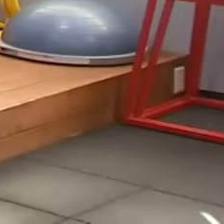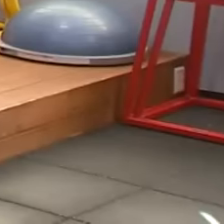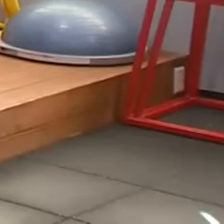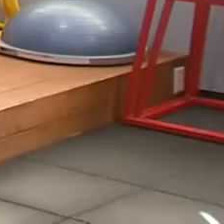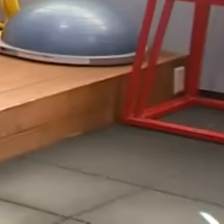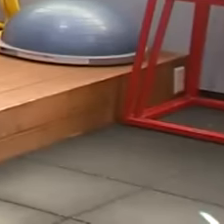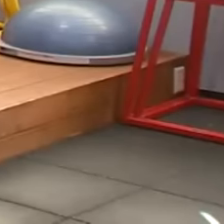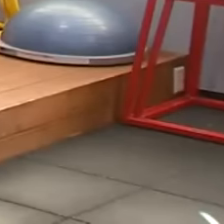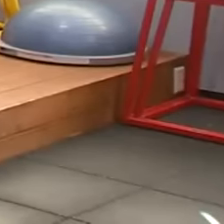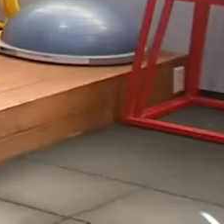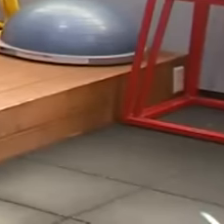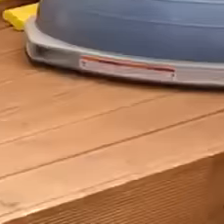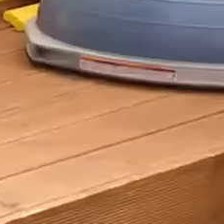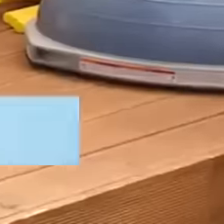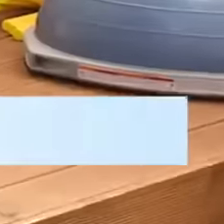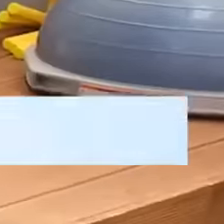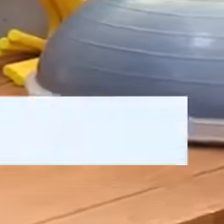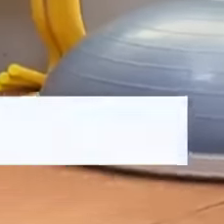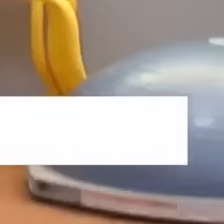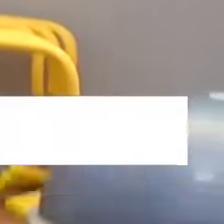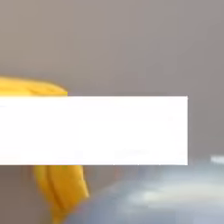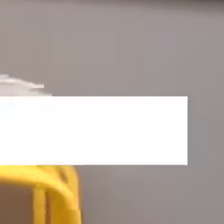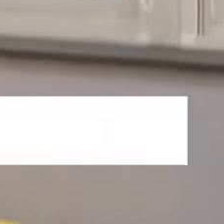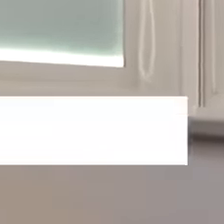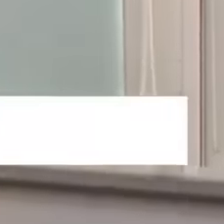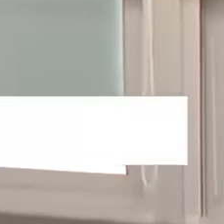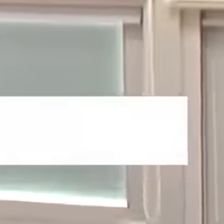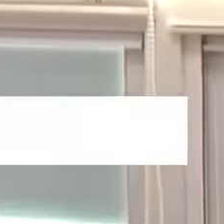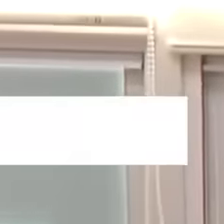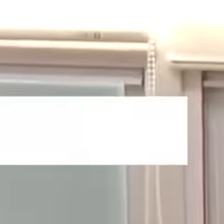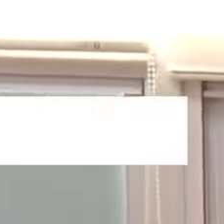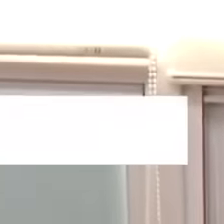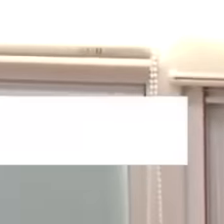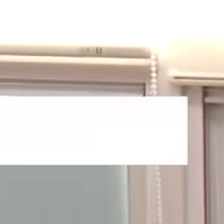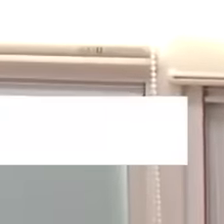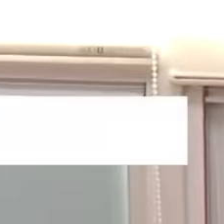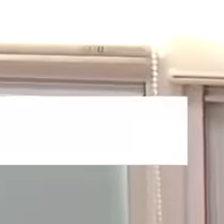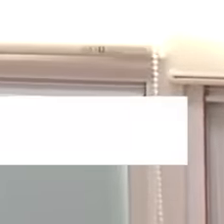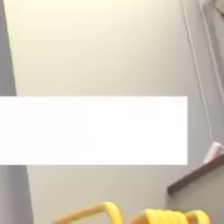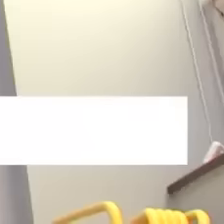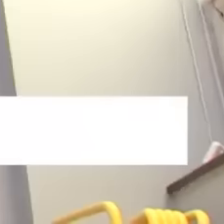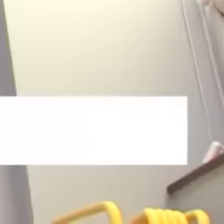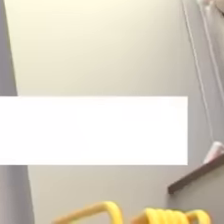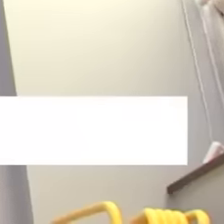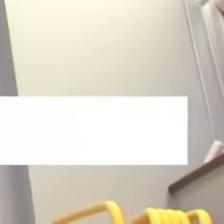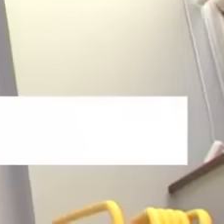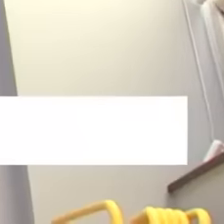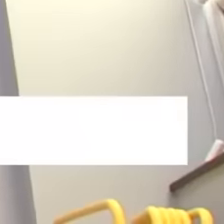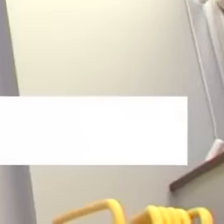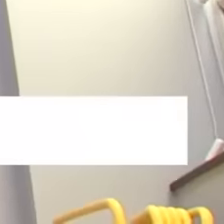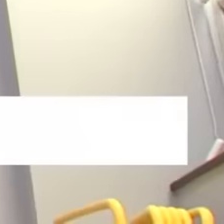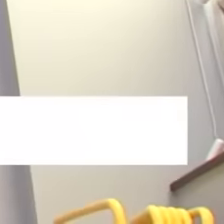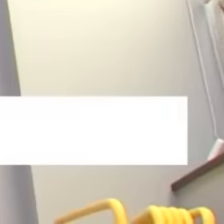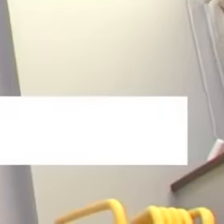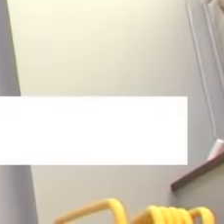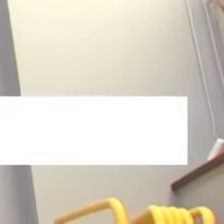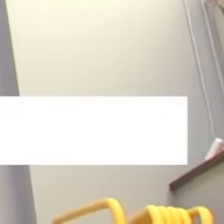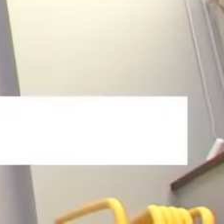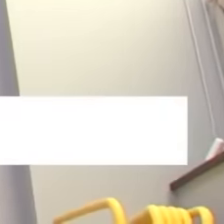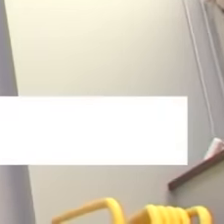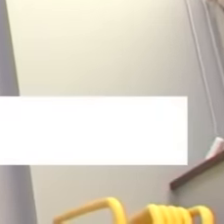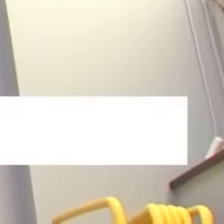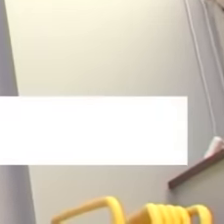와이어에 몸을 맡긴 채 공중에서 40바퀴를 돕니다. 음반 위 아름다운 점프 하나를 완성하기 위해 그